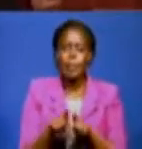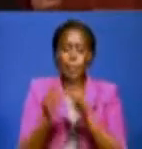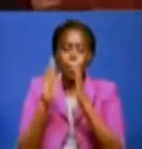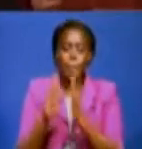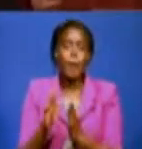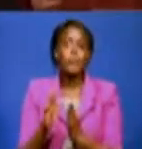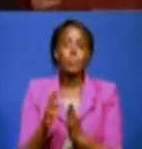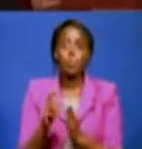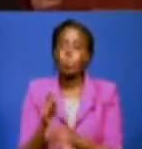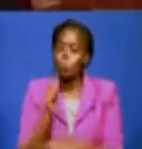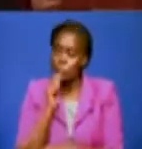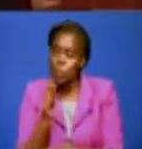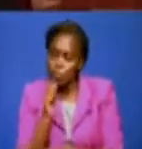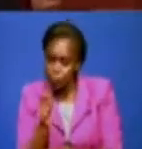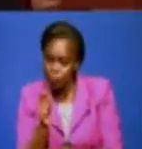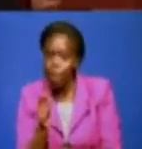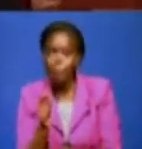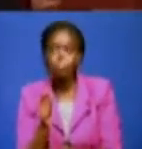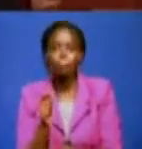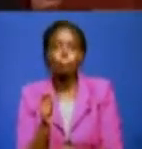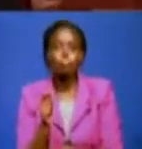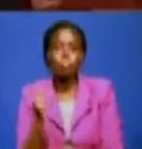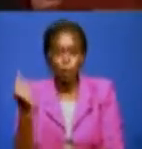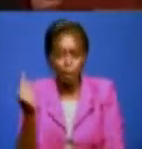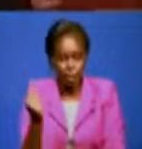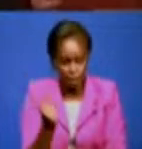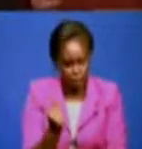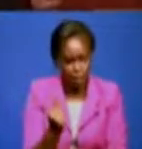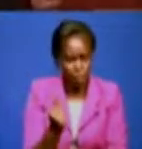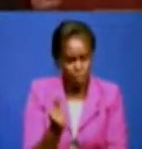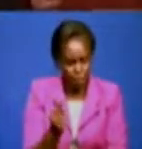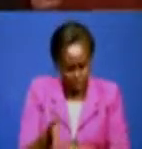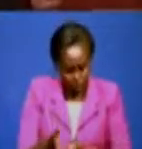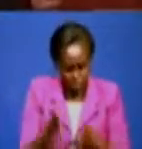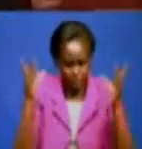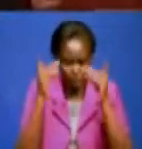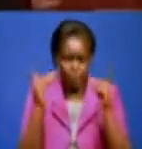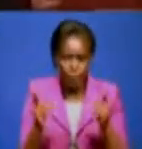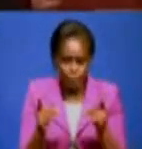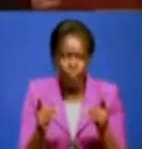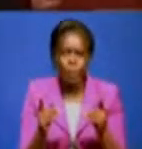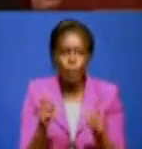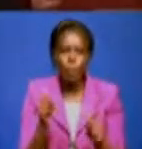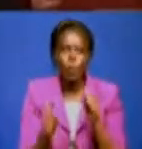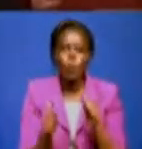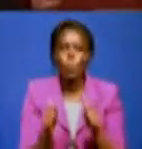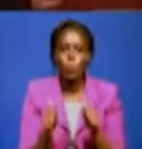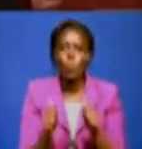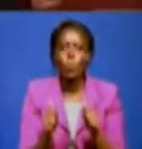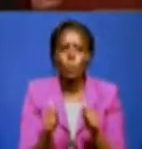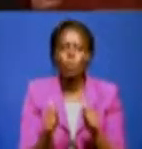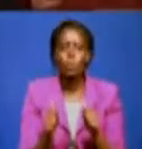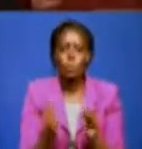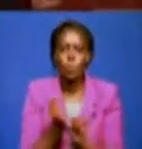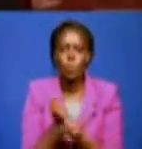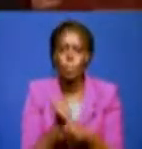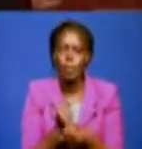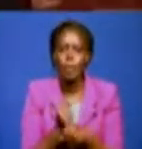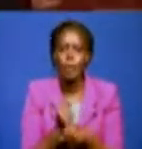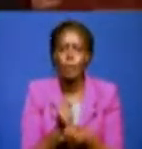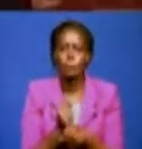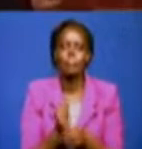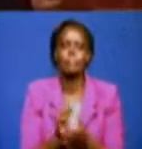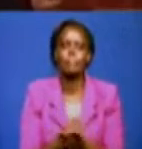ili kuweza kuja na mwelekeo fulani ambao utaweza kuangalia ni njia gani ambayo tutaweza kupitia. Bwana